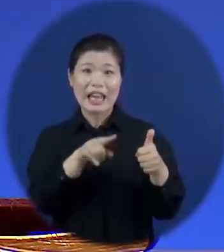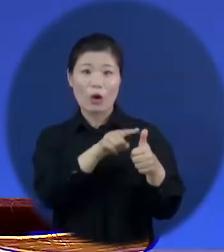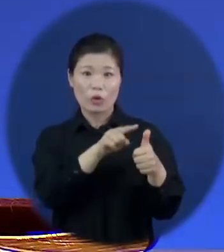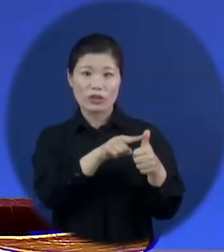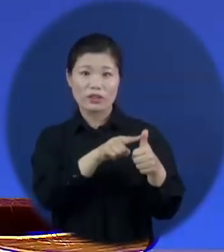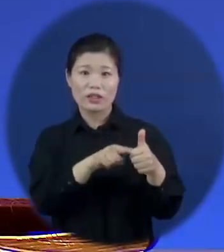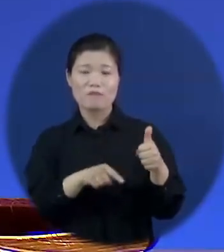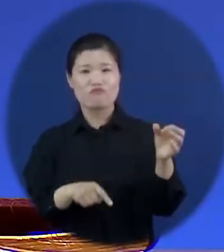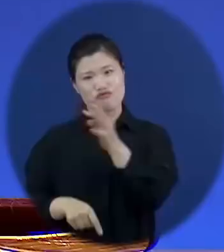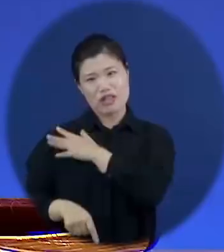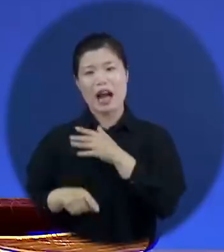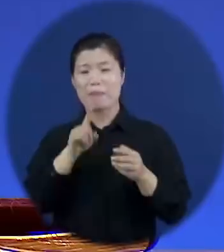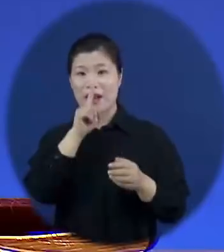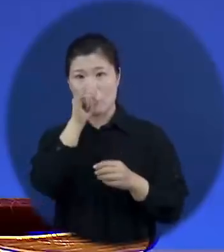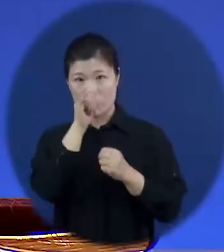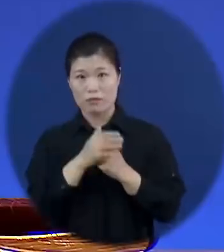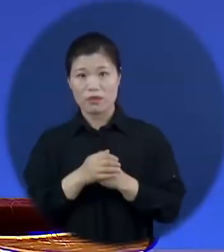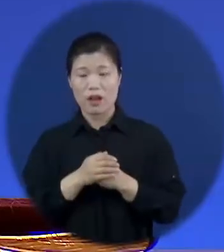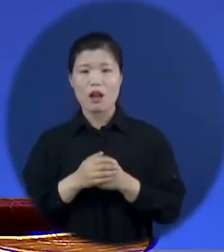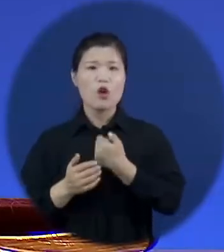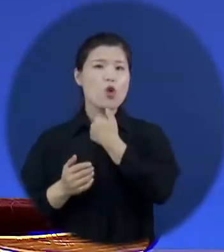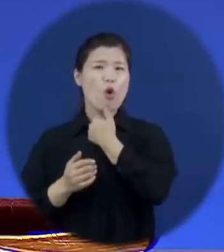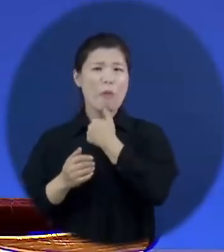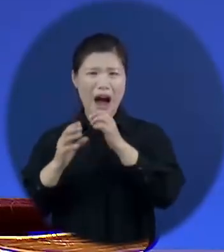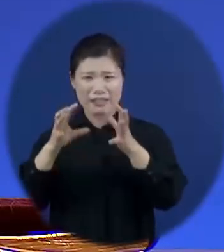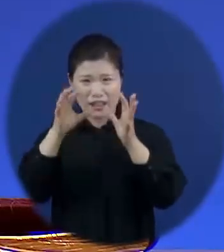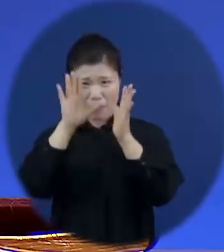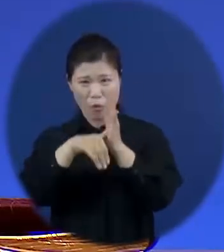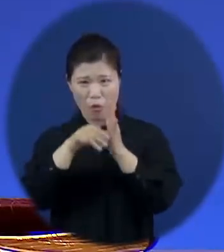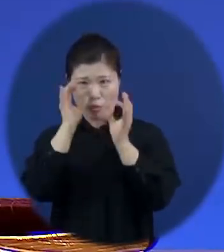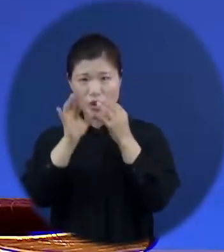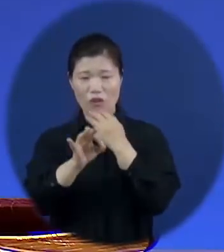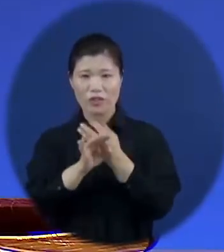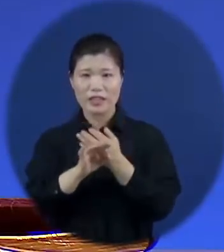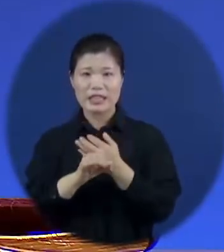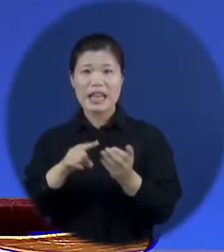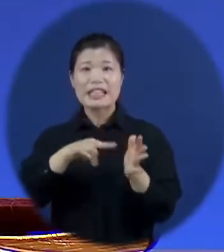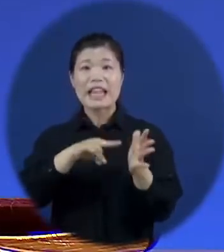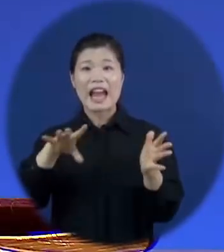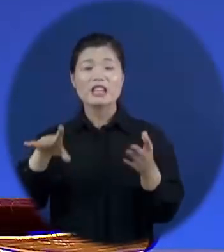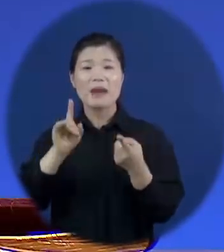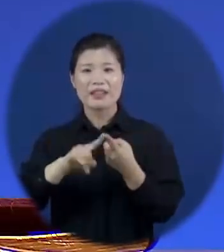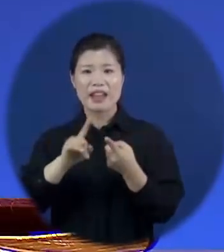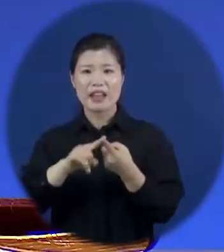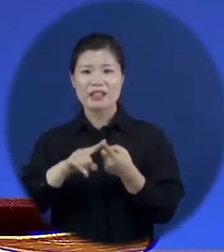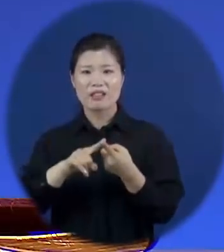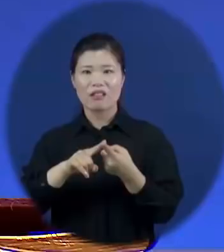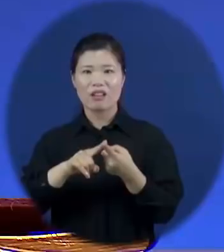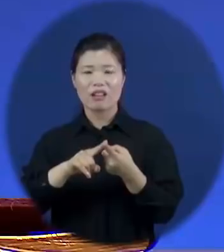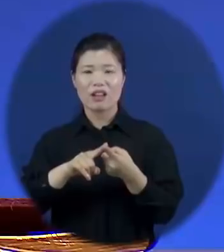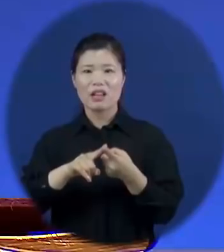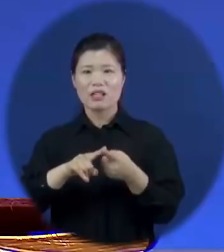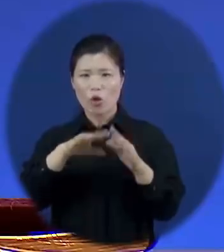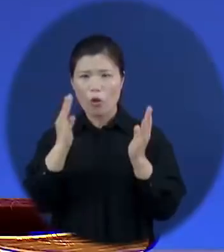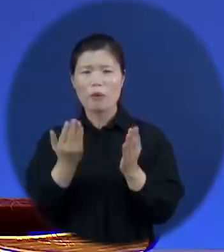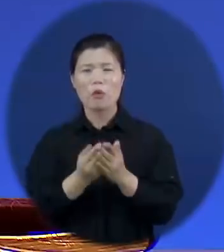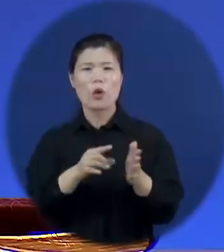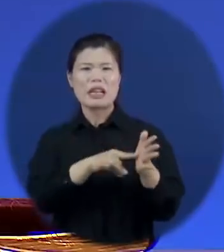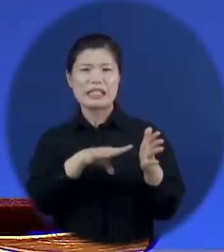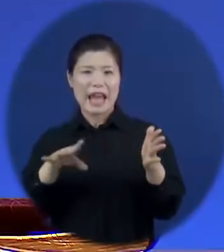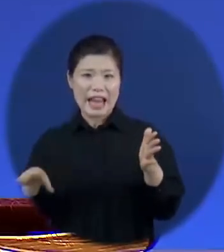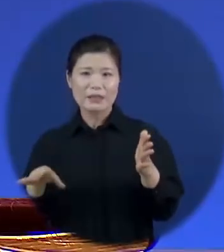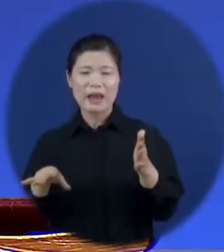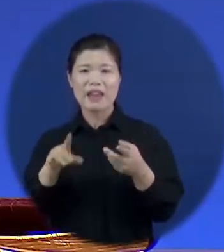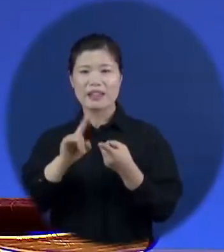부자라고 말하고 있습니다. 당시 로마는 세리들에게 세금의 액수를 할당했다고 합니다. 세리들은